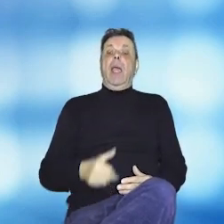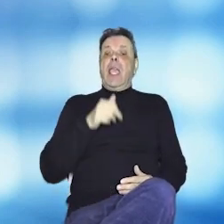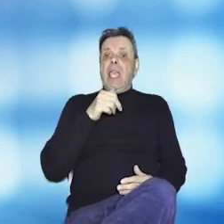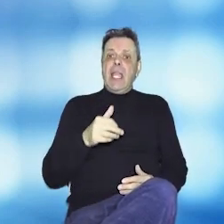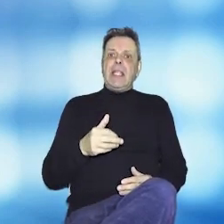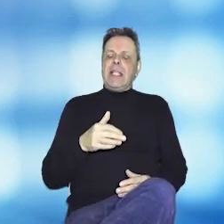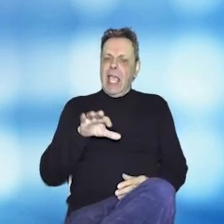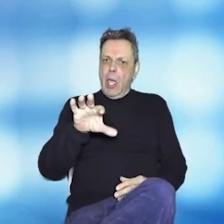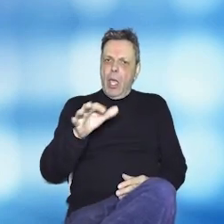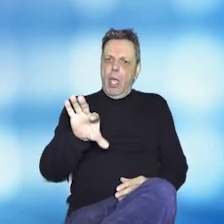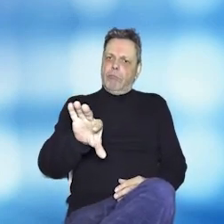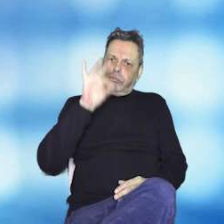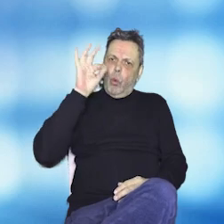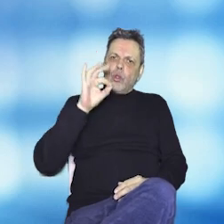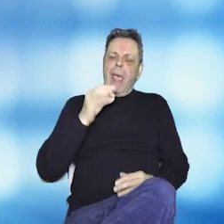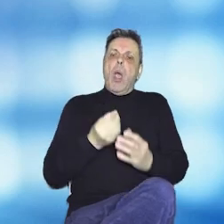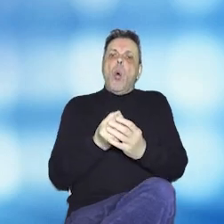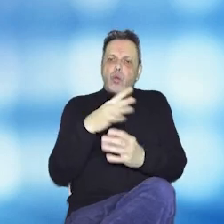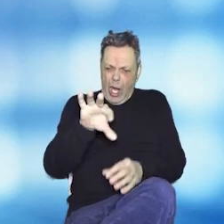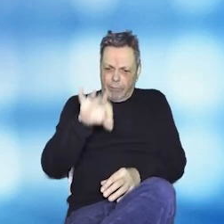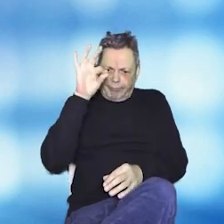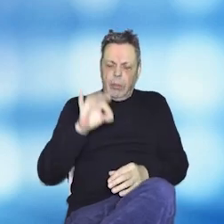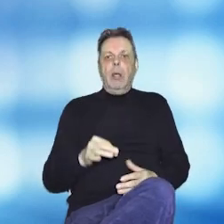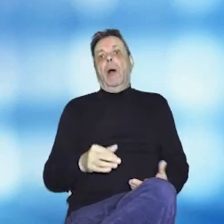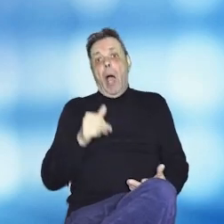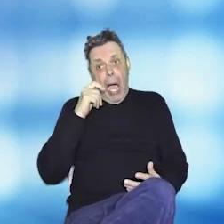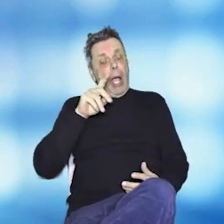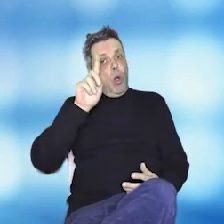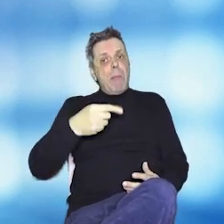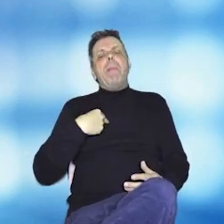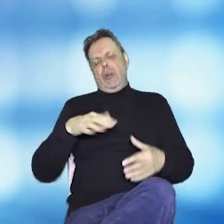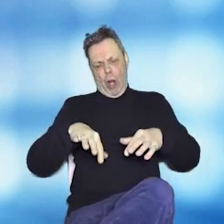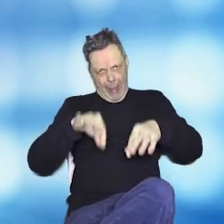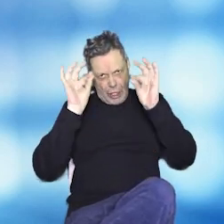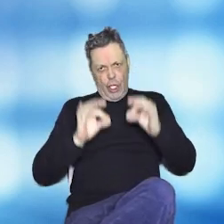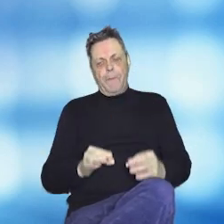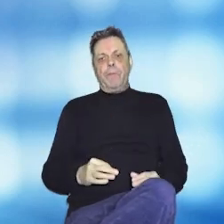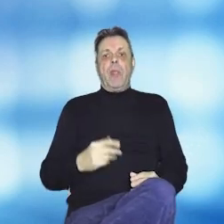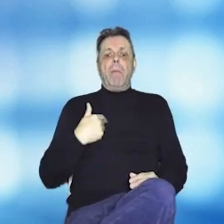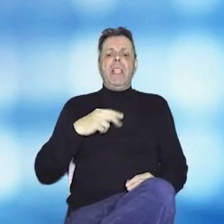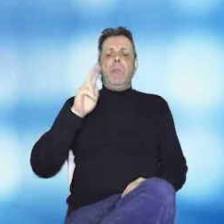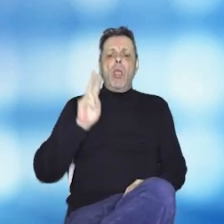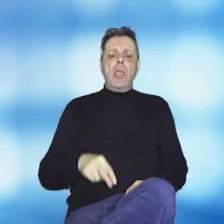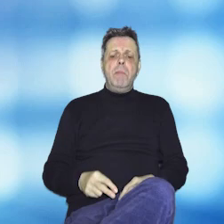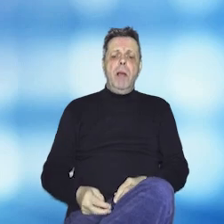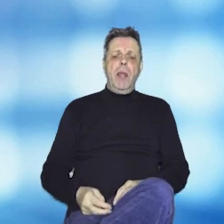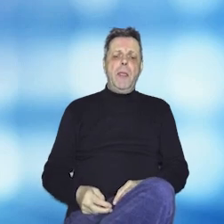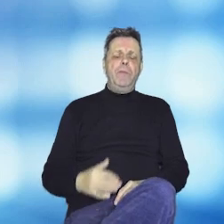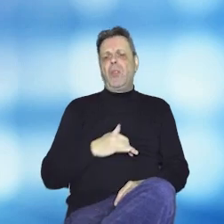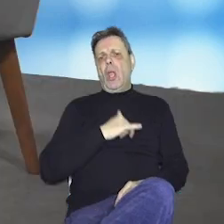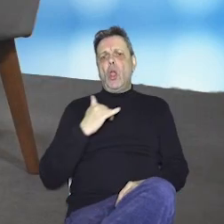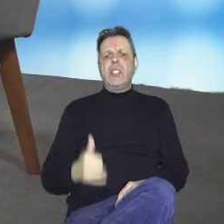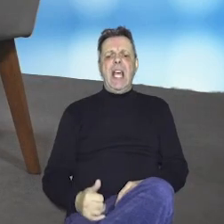se adekvatan uzorak uzme i da mi, ako ima tog parazita, budemo ga našli, jel da? Dakle, mi smo imali, pa negdje do